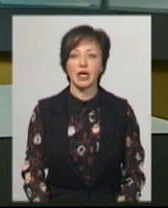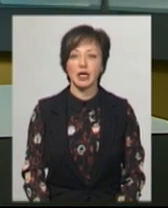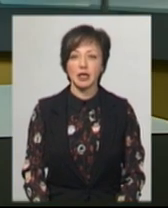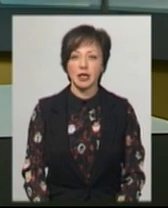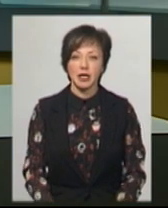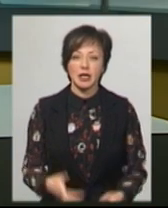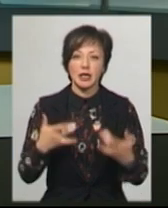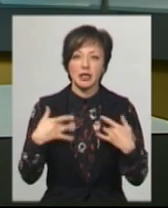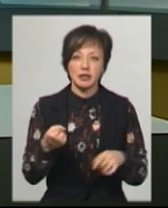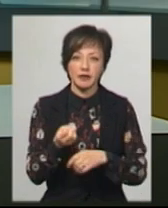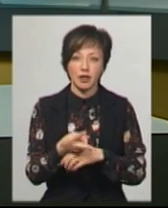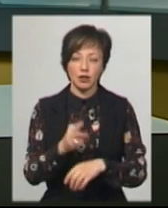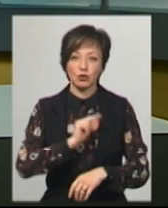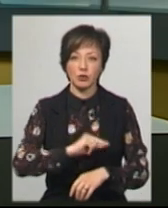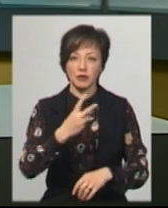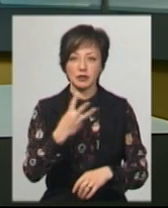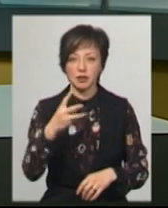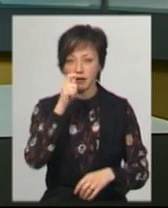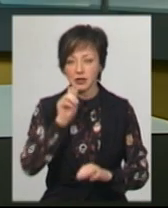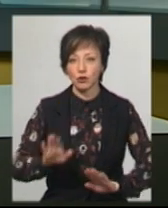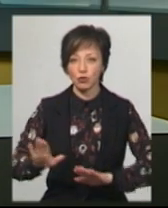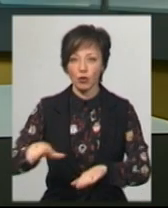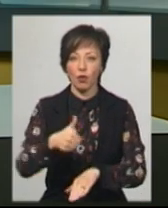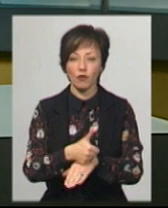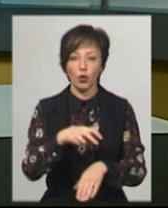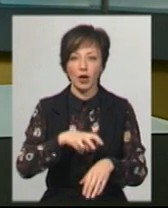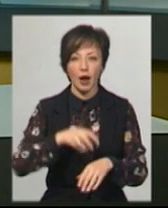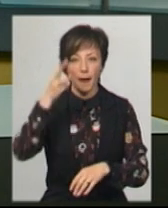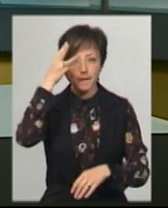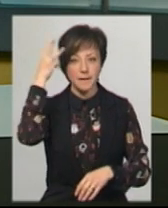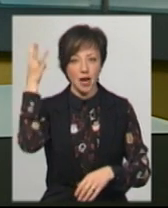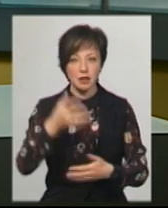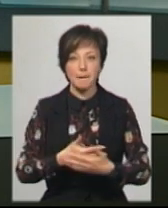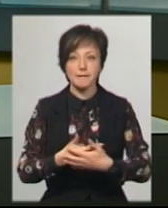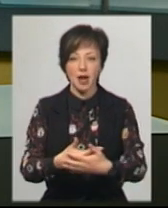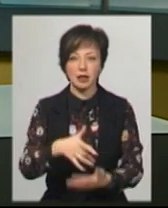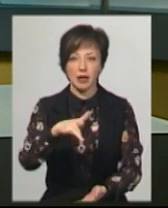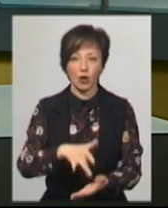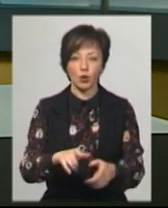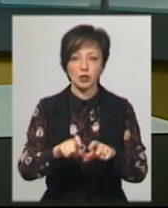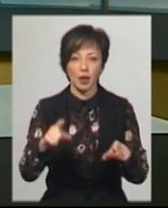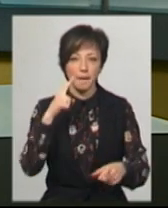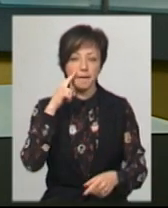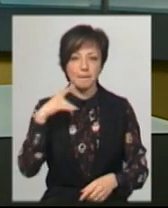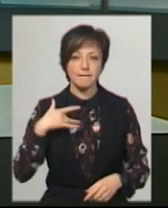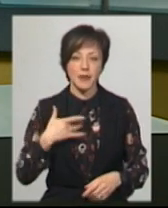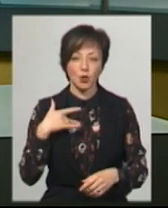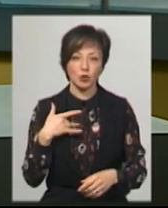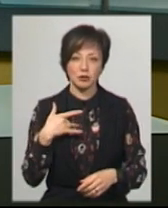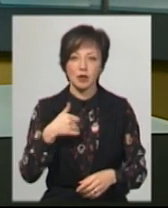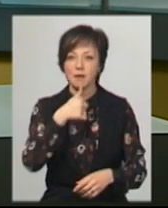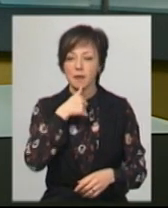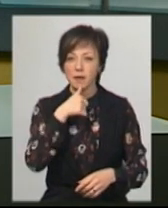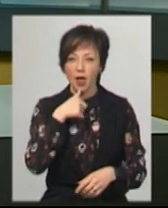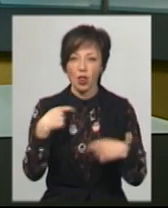Звільнили з роботи сьогодні, 23 квітня, заступницю головного лікаря Хмельницького перинатального центру, яку підозрюють у замаху на